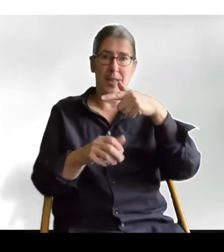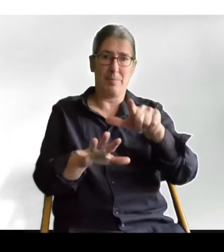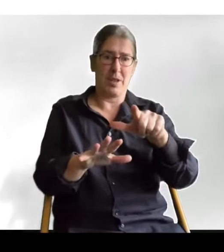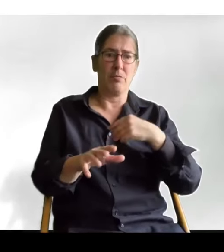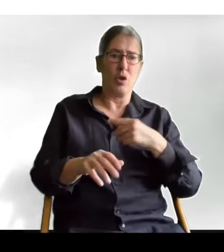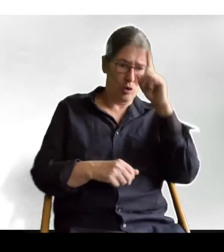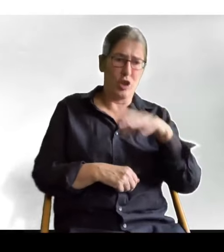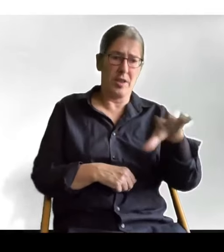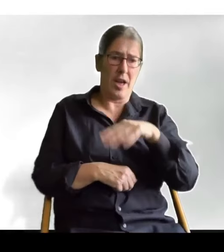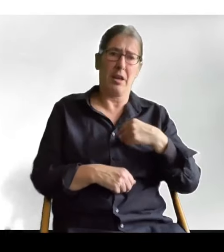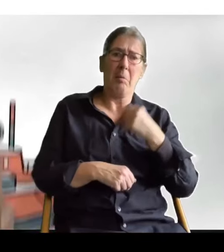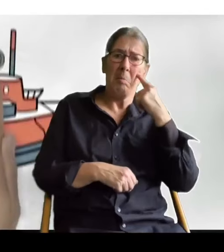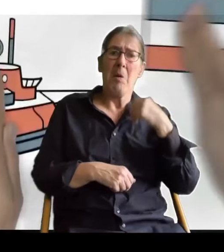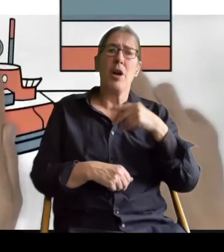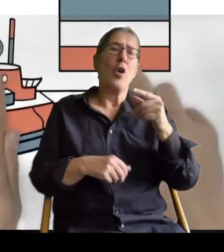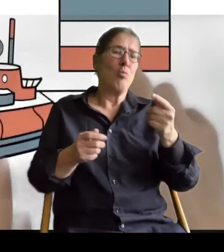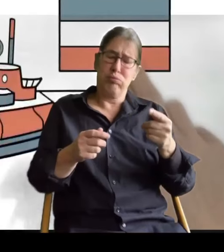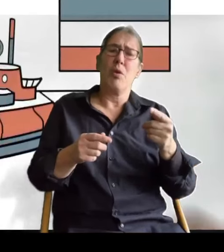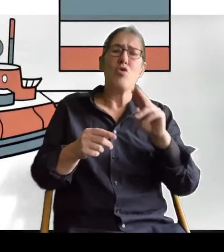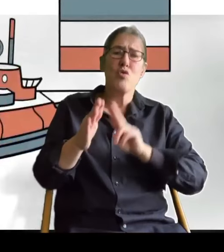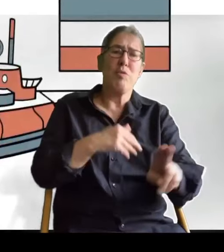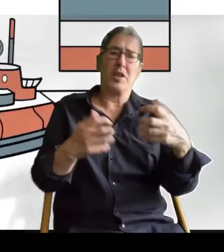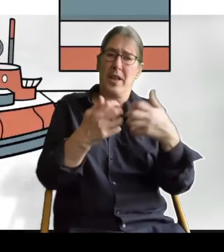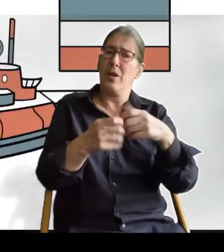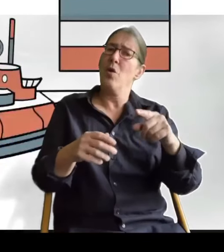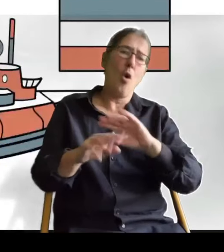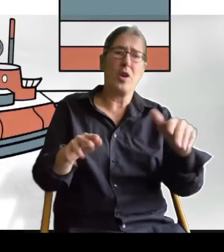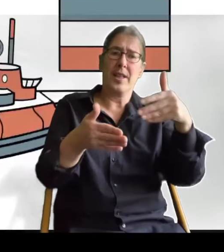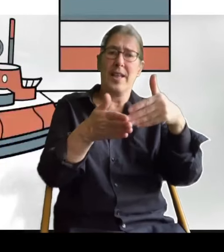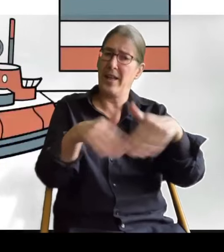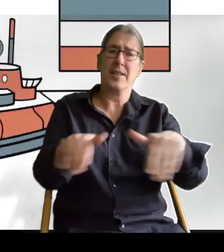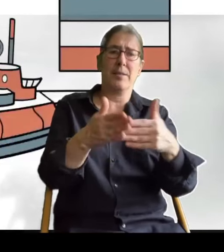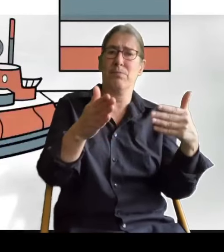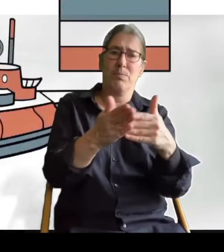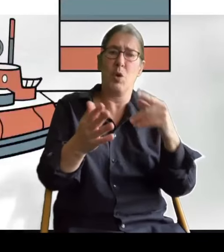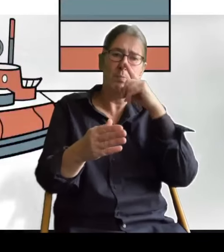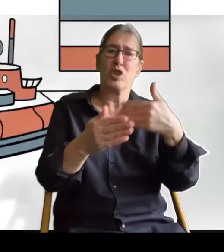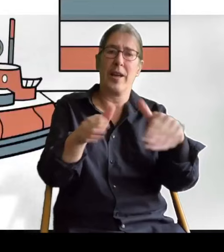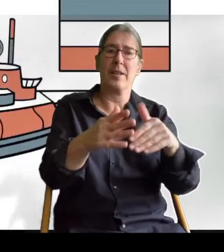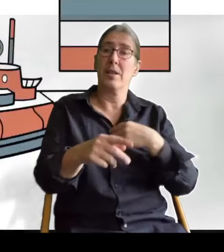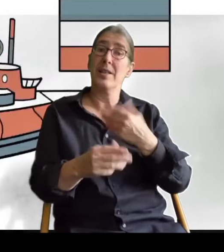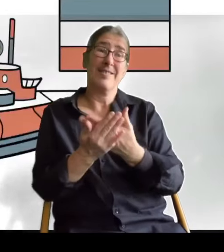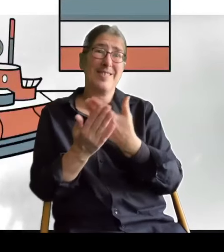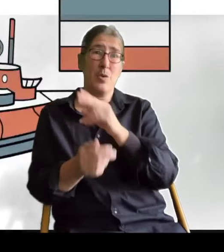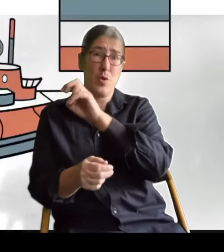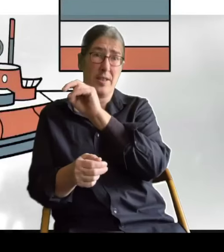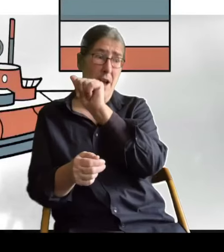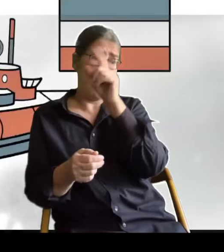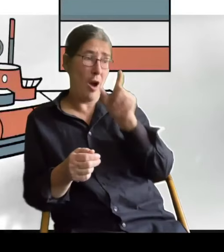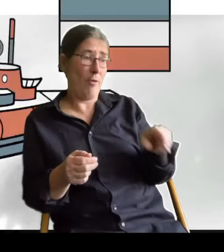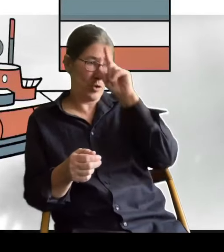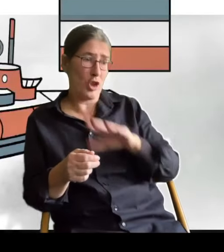beschließt das deutsche reich den unbeschränkten u boot krieg aufzunehmen daraufhin erklären die usa den deutschen am dritten februar